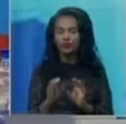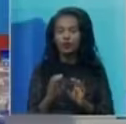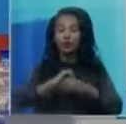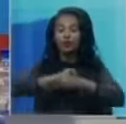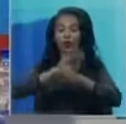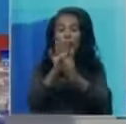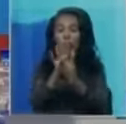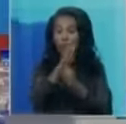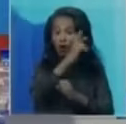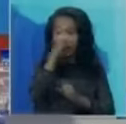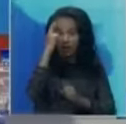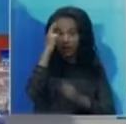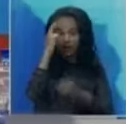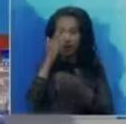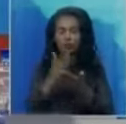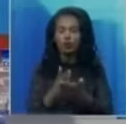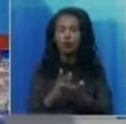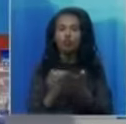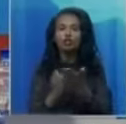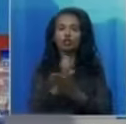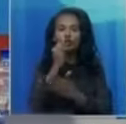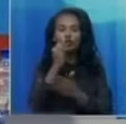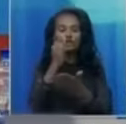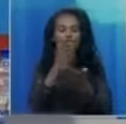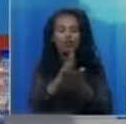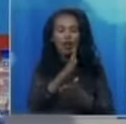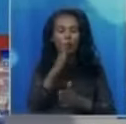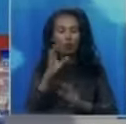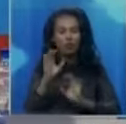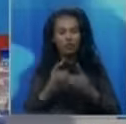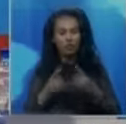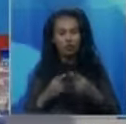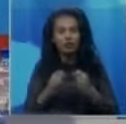በኮሮና ምክንያት የሚቆሙ ኢንዱስትሪዎች እንዳይቆሙ ጥረት በመደረጉ ጭምር፣